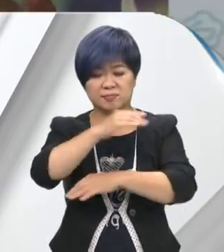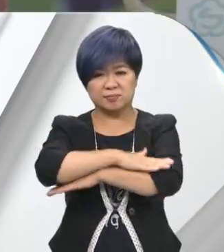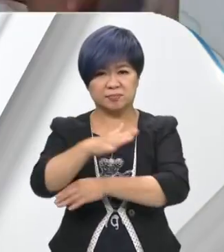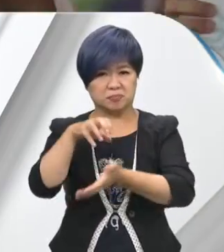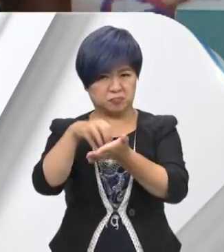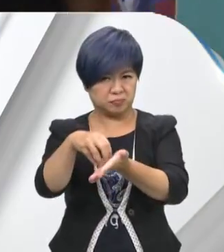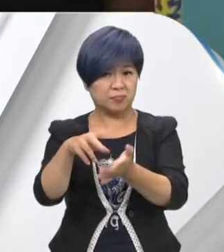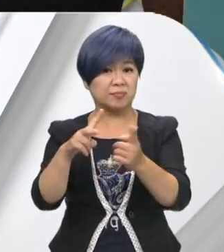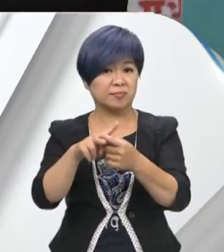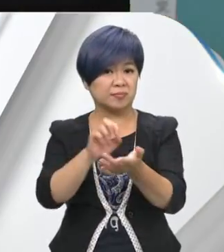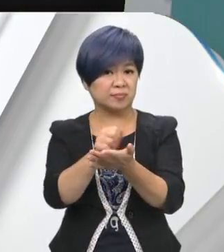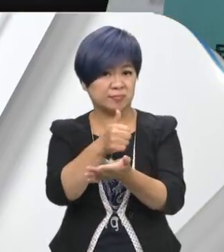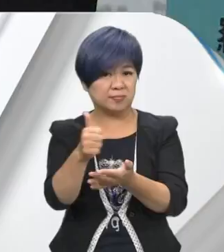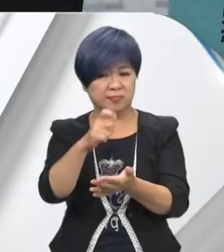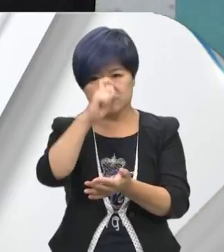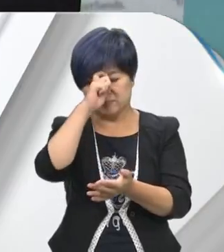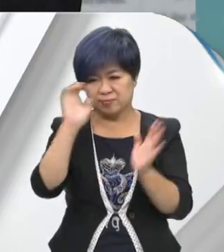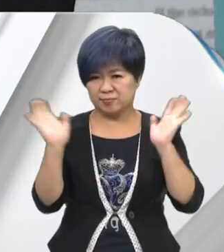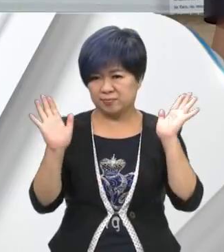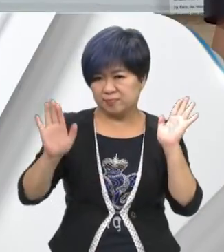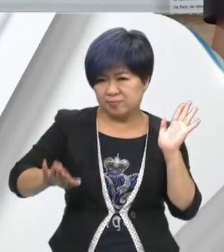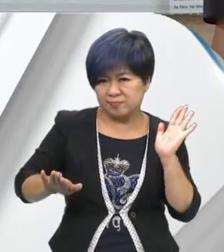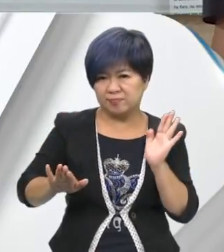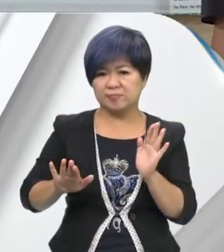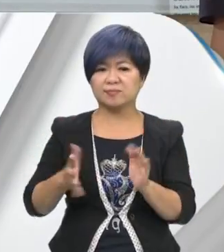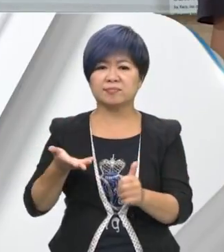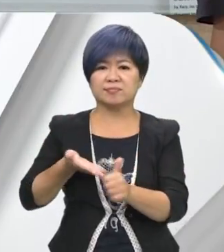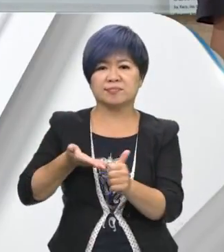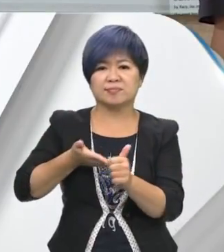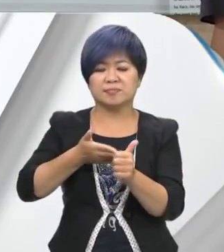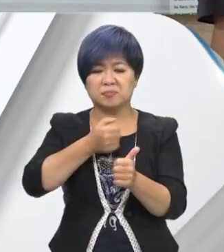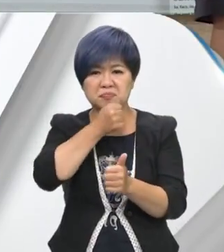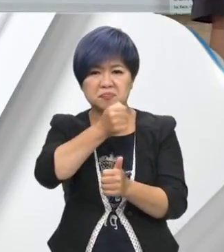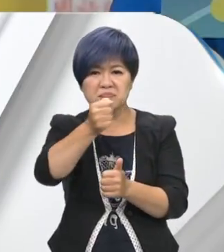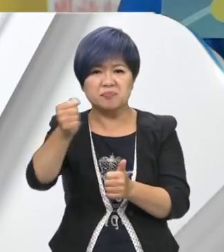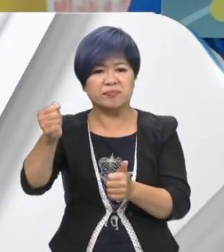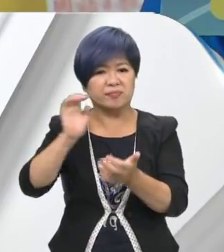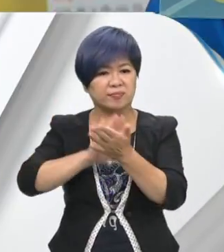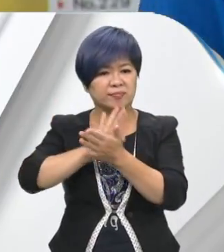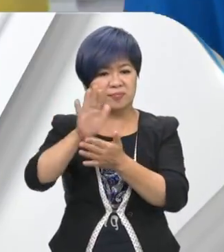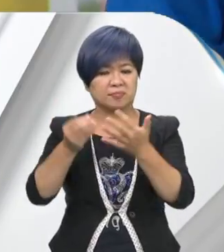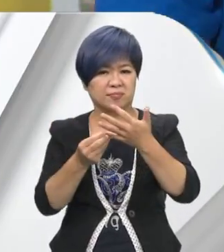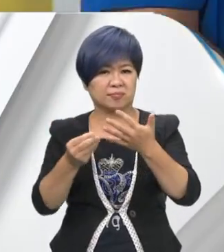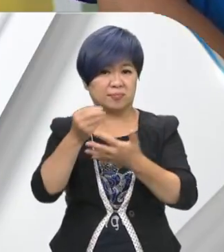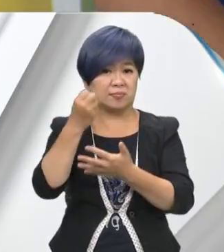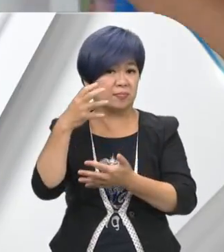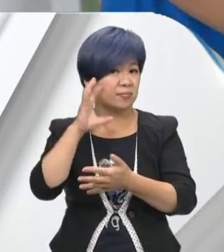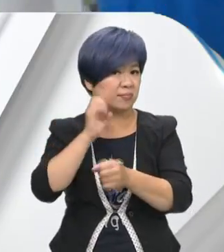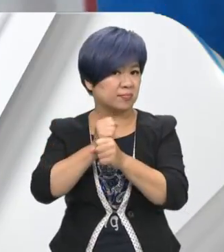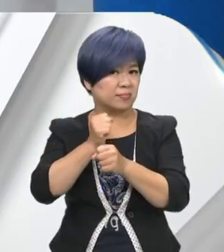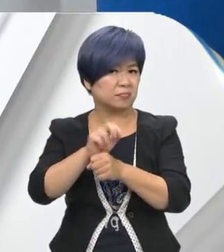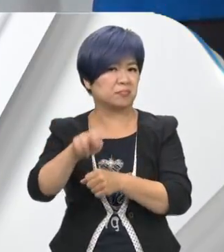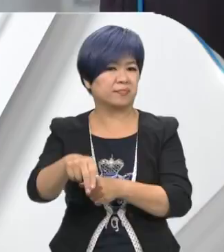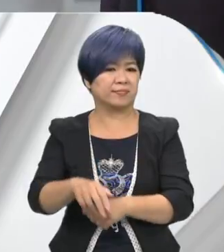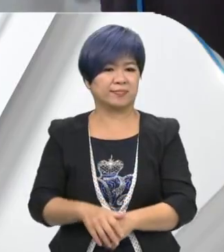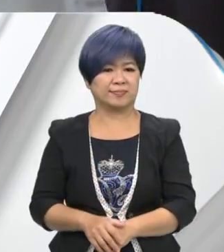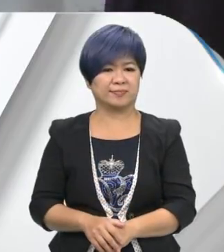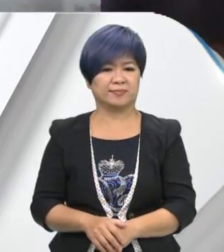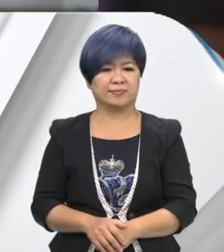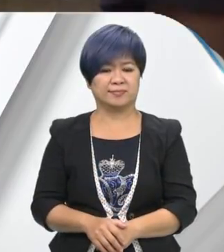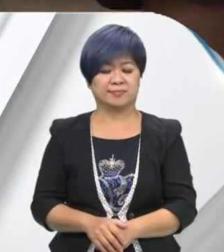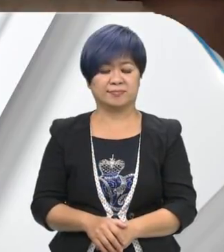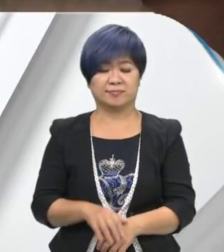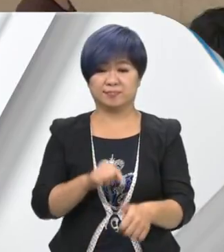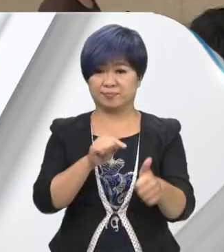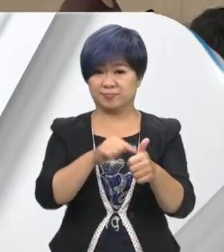者，希望从细路做得累积丰富嘅采访经验，下辈成为优秀嘅新闻工作人员。 我是希望